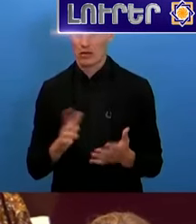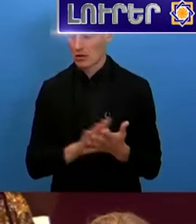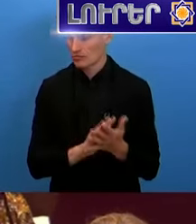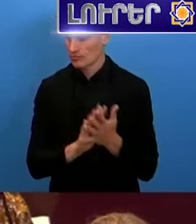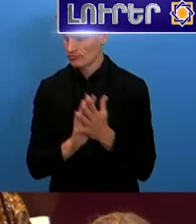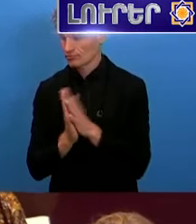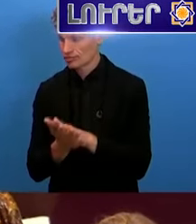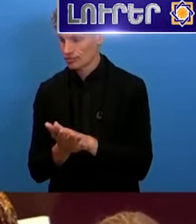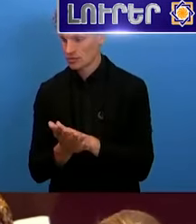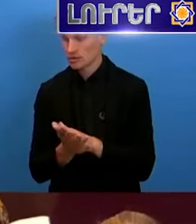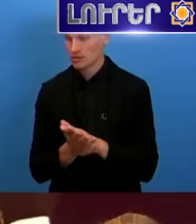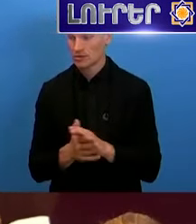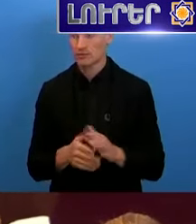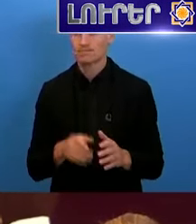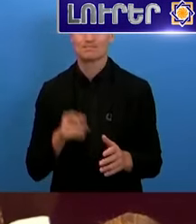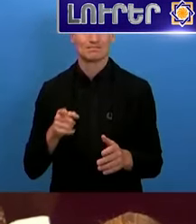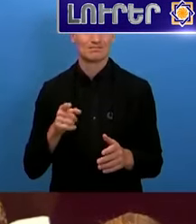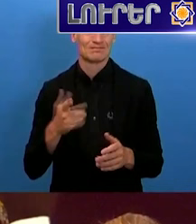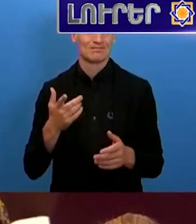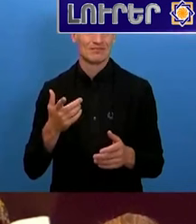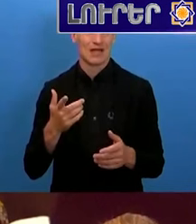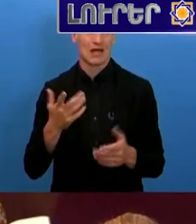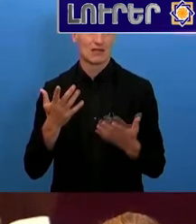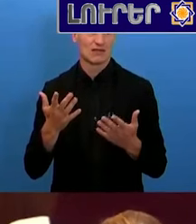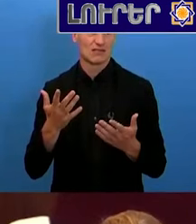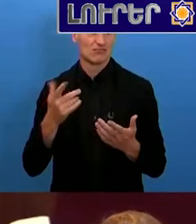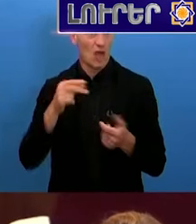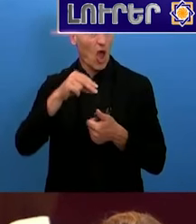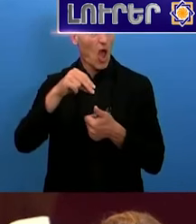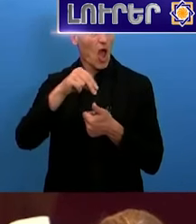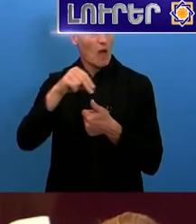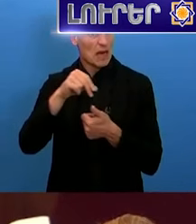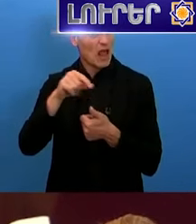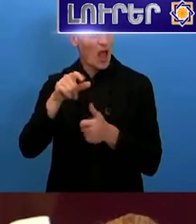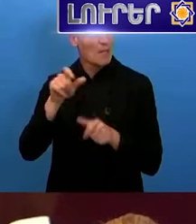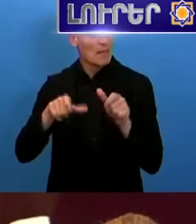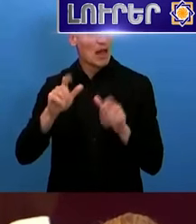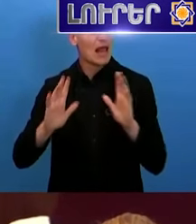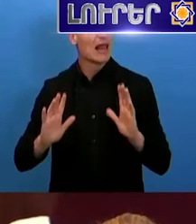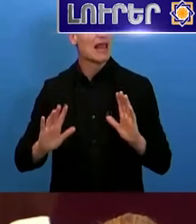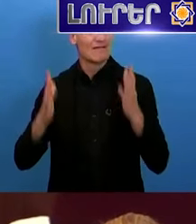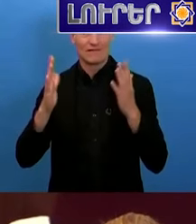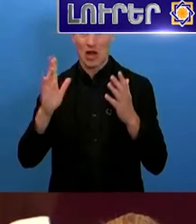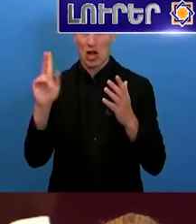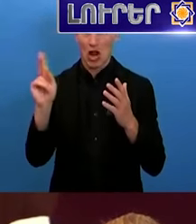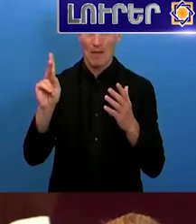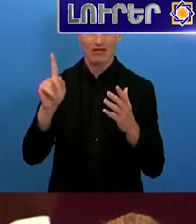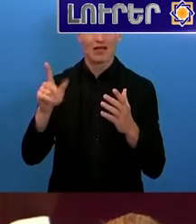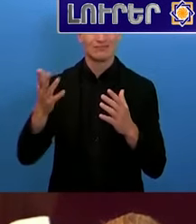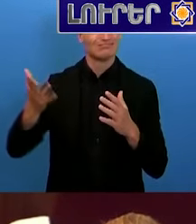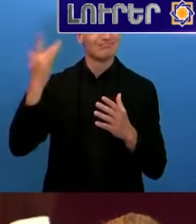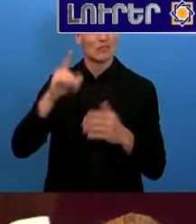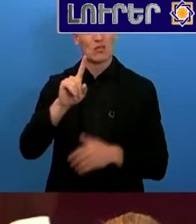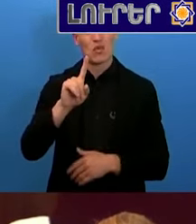որոշամ դիմիմ դատարան, մասնավորապես մարդու իրավունքների եվրոպական դատարան արդարության հսնելի հետի նշալա նախագահը։ Այդ իսկ պատճառով Արմենակ